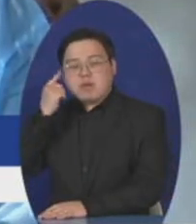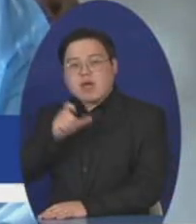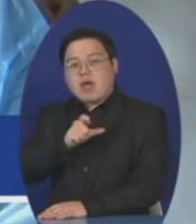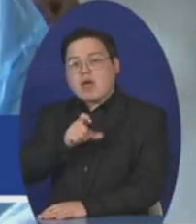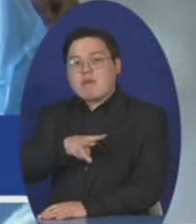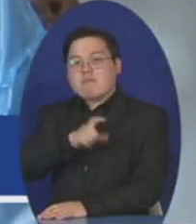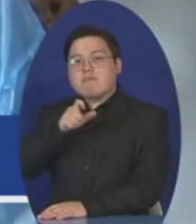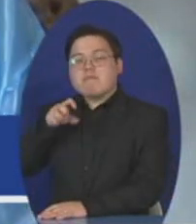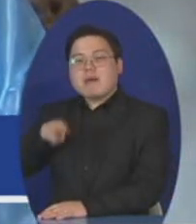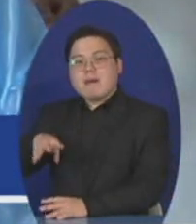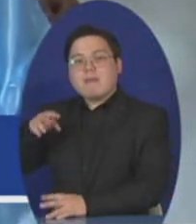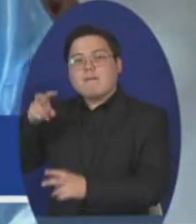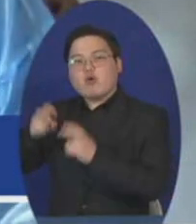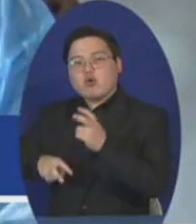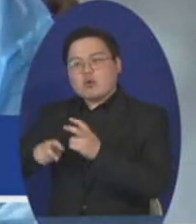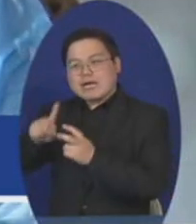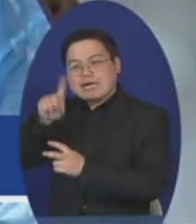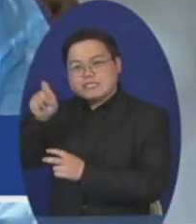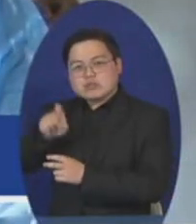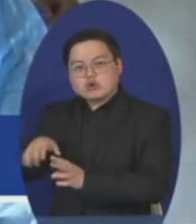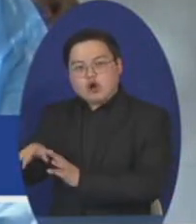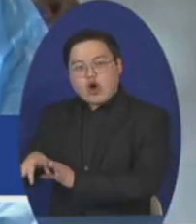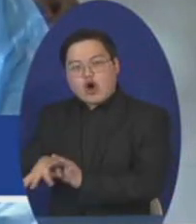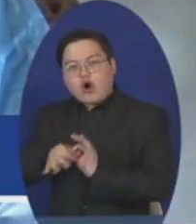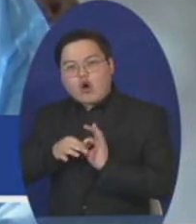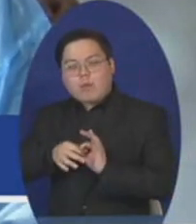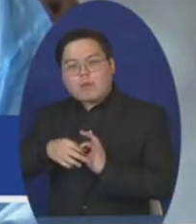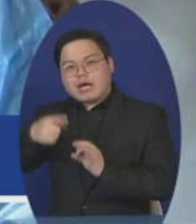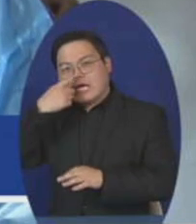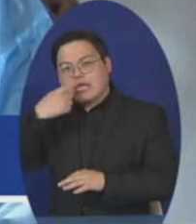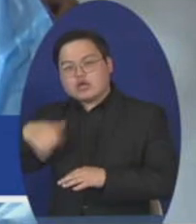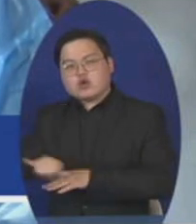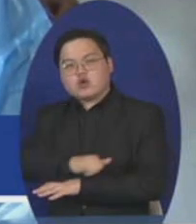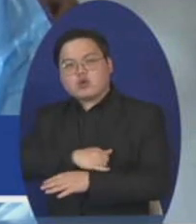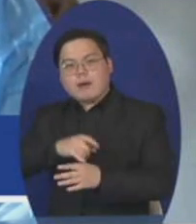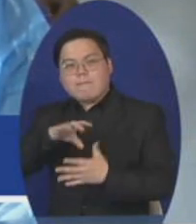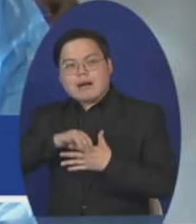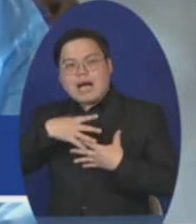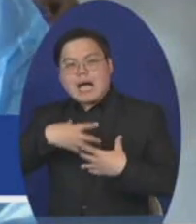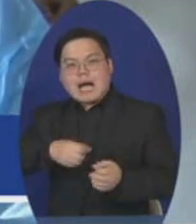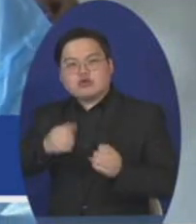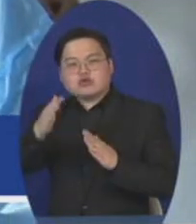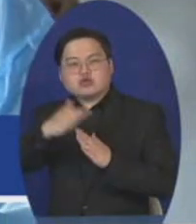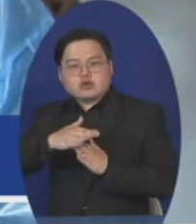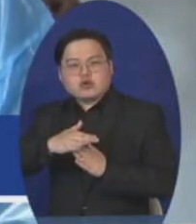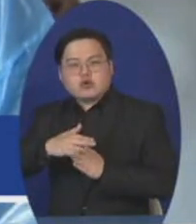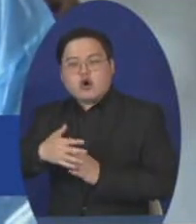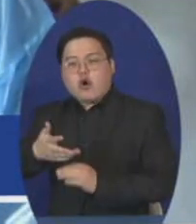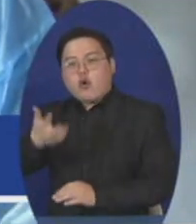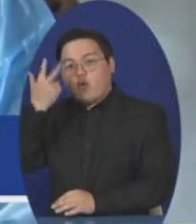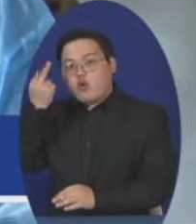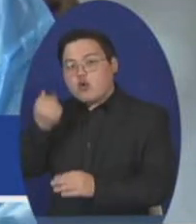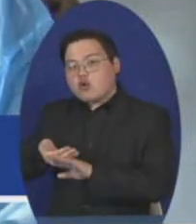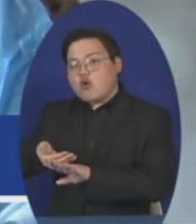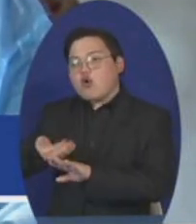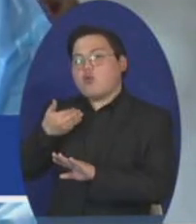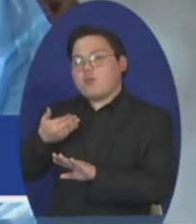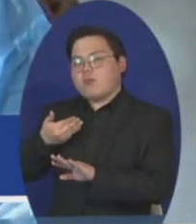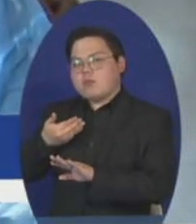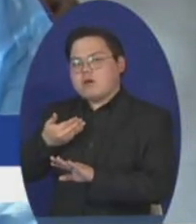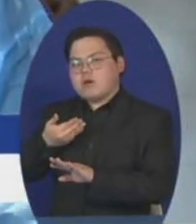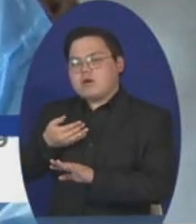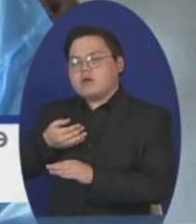болоод урагшаа мах авах нь аль хавраас огсон. Ердөө 3 хоногийн өмнө хятадын тал одоо махны экспорт импорто